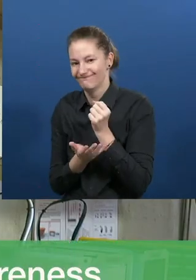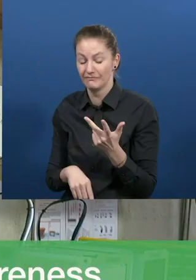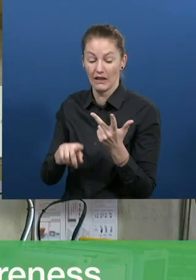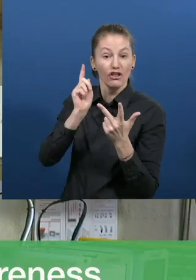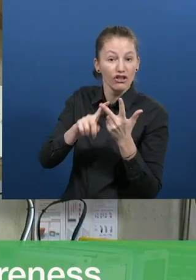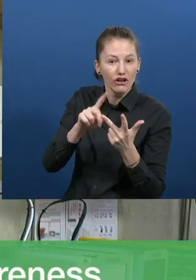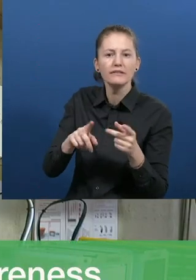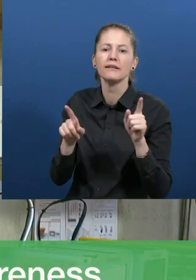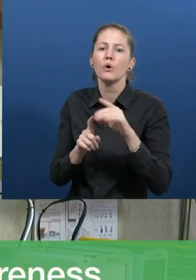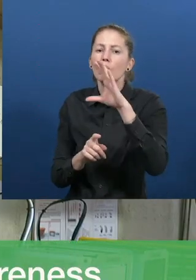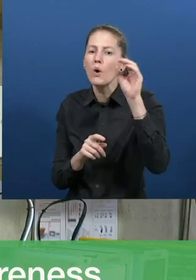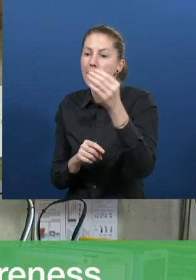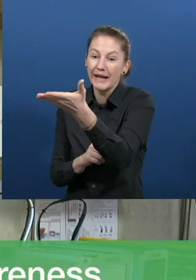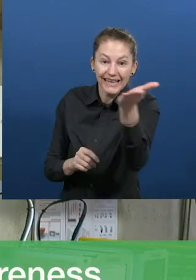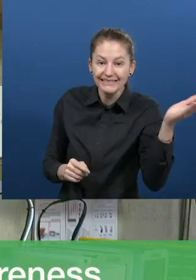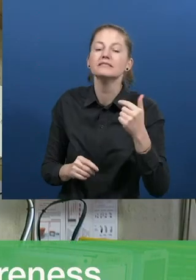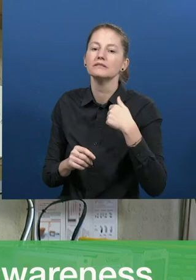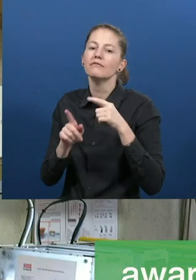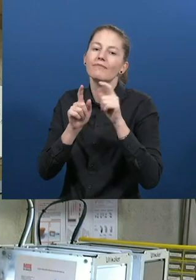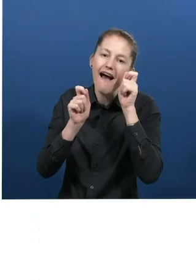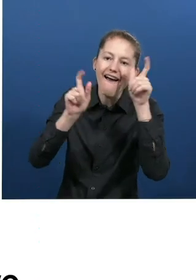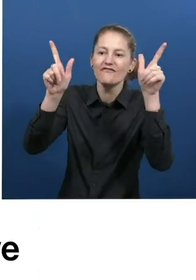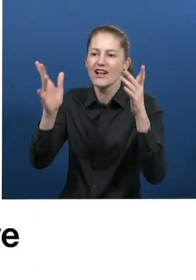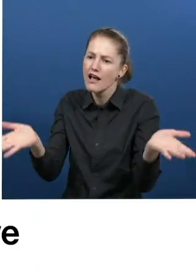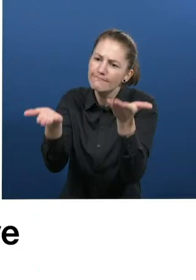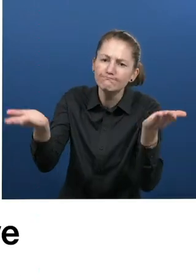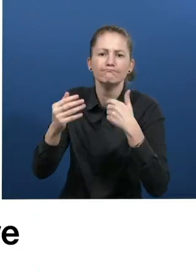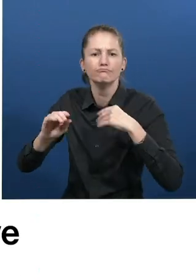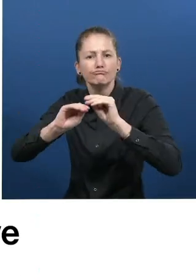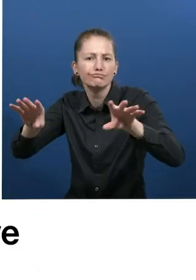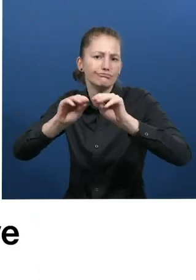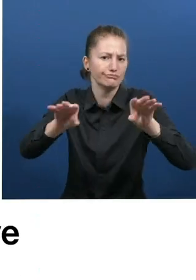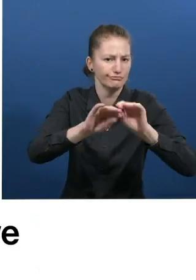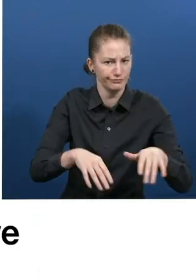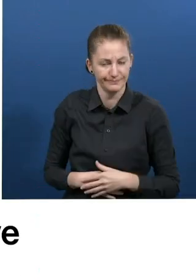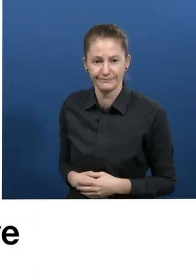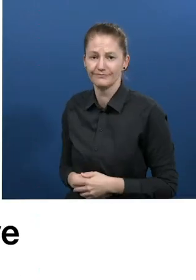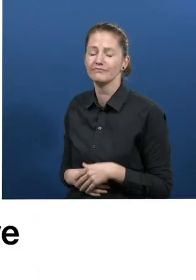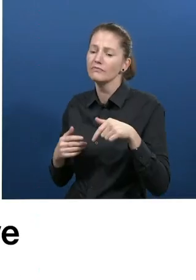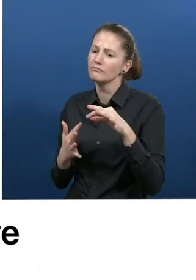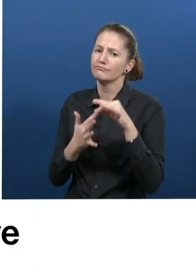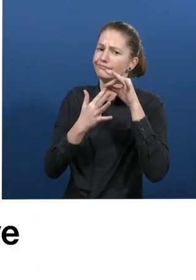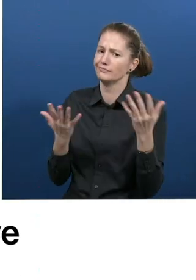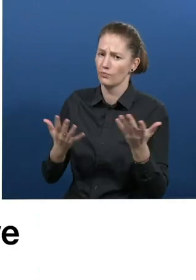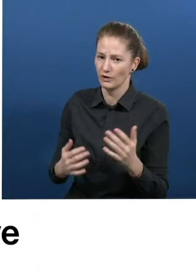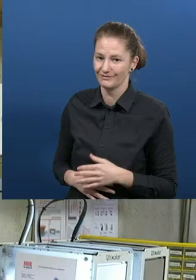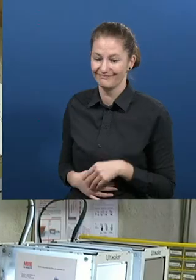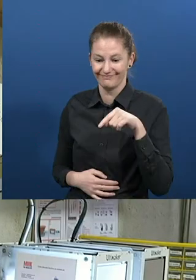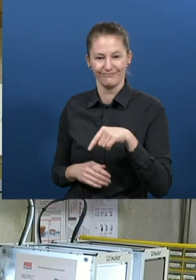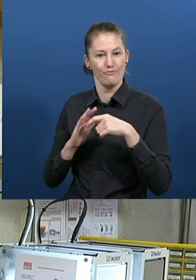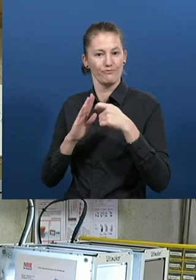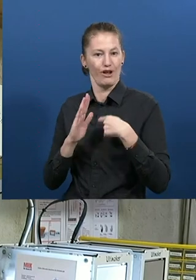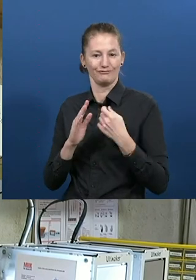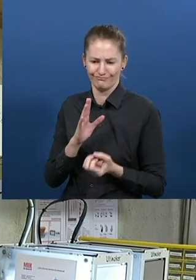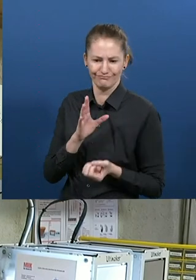des prestations, souvent de sensibilisation ou d'événementiel auprès d'entreprises. What is unique and innovative about My Human Kit? Alors